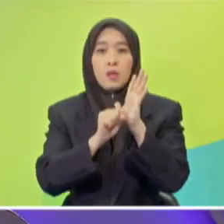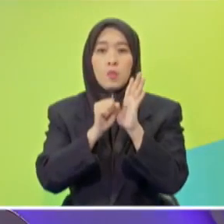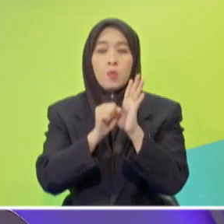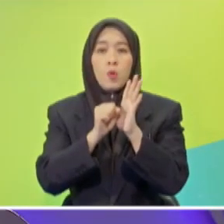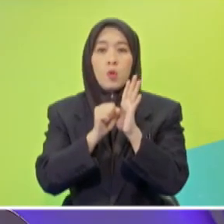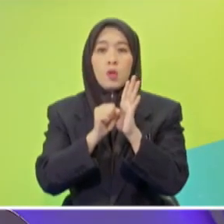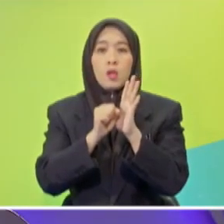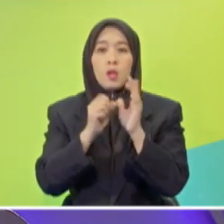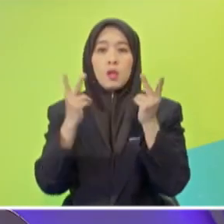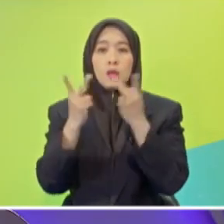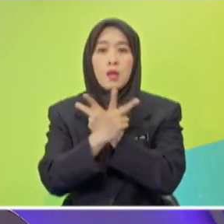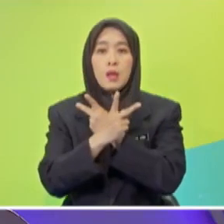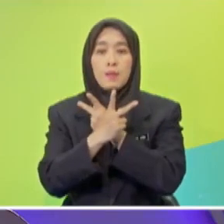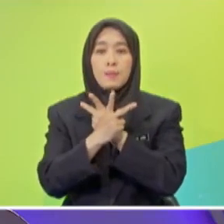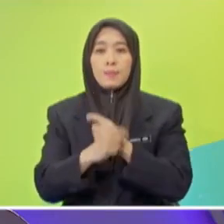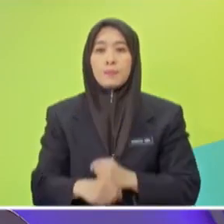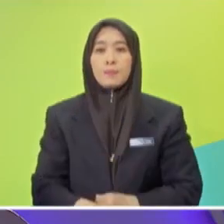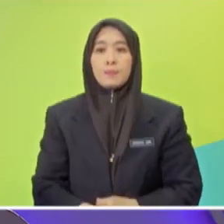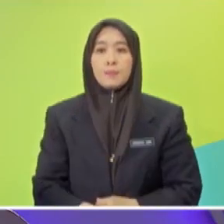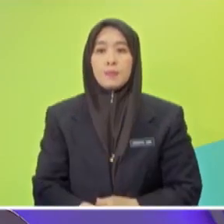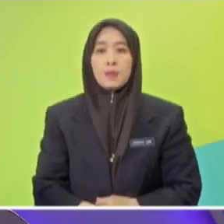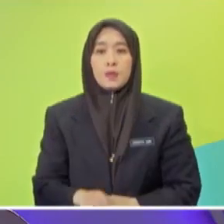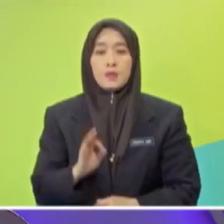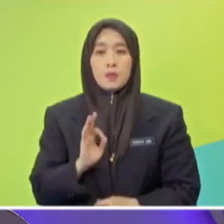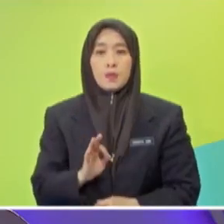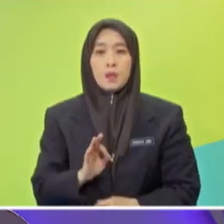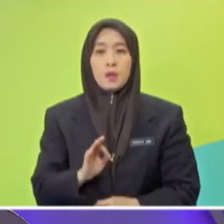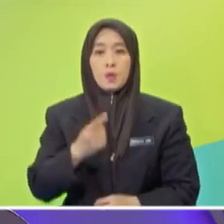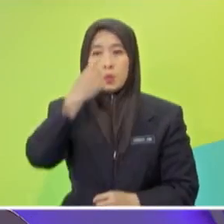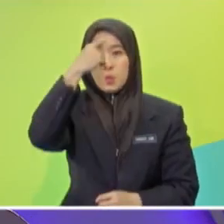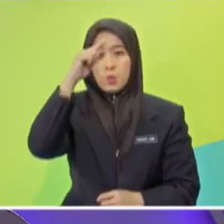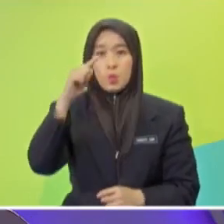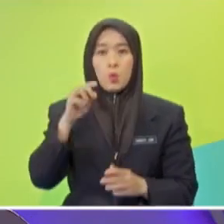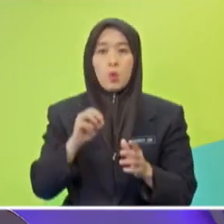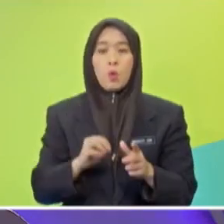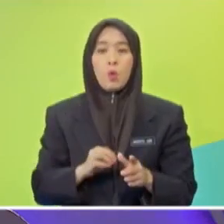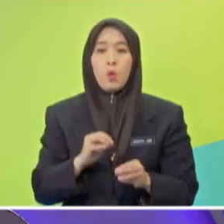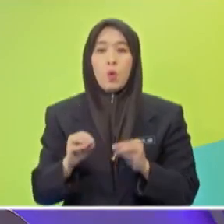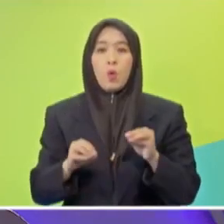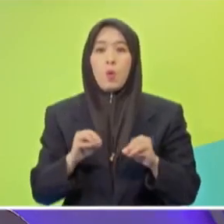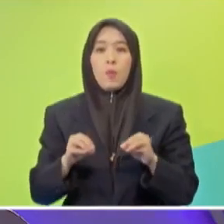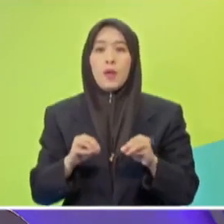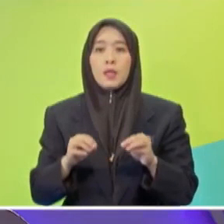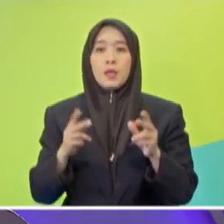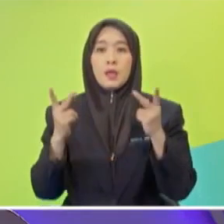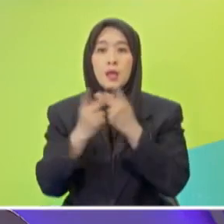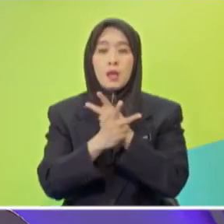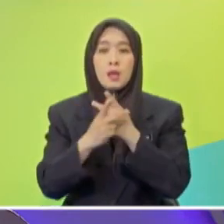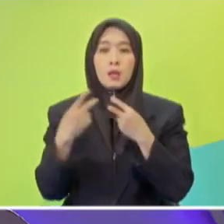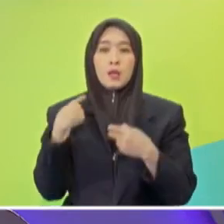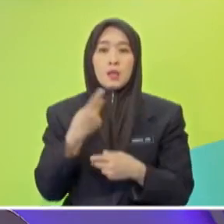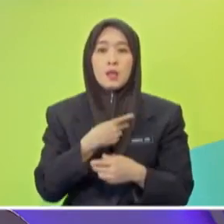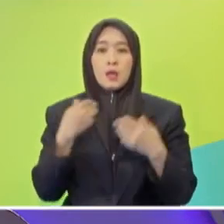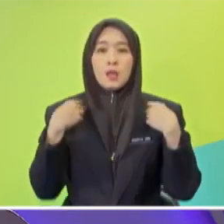operasi darah Oke jadi untuk operasi darah bisa ibu ada Kak Edah nah ini kaidahnya